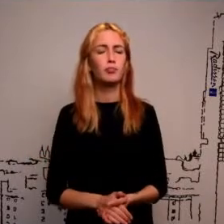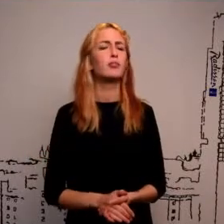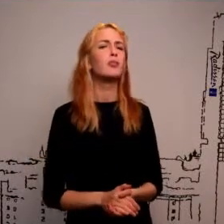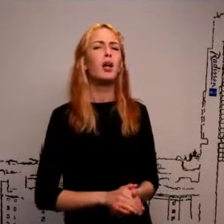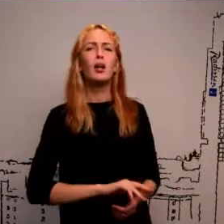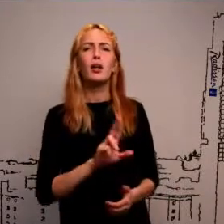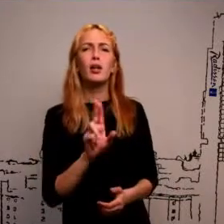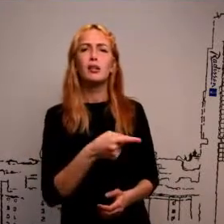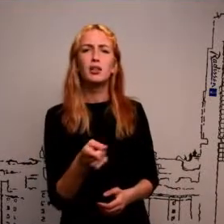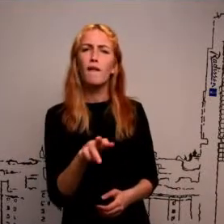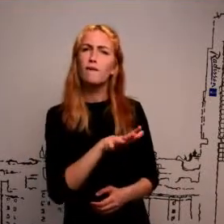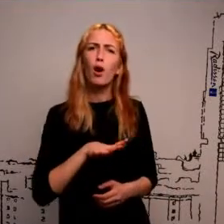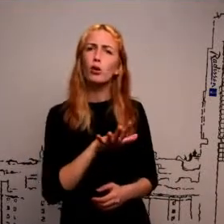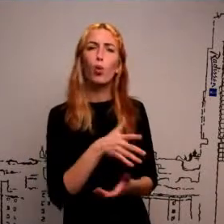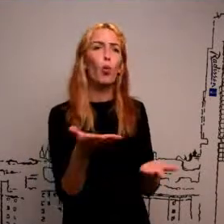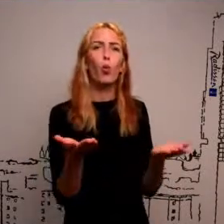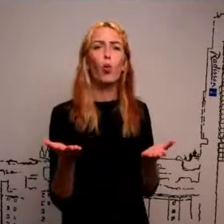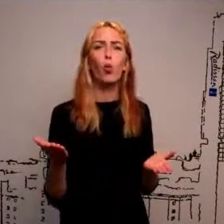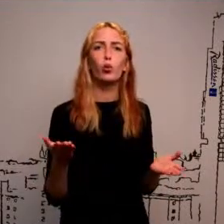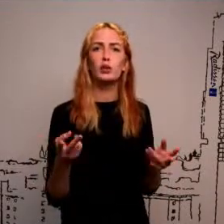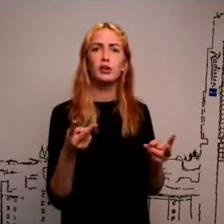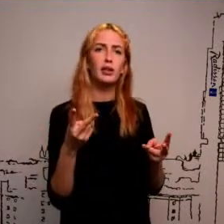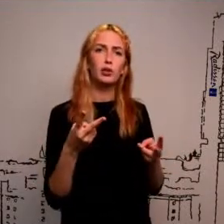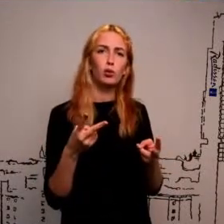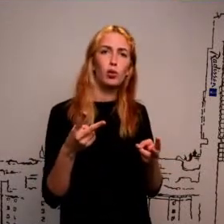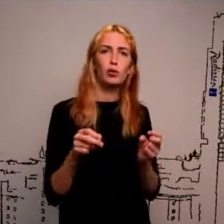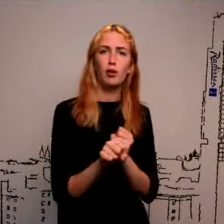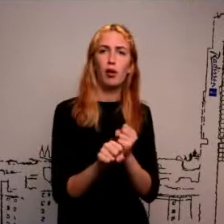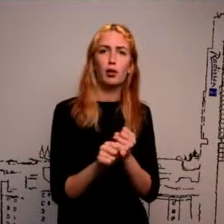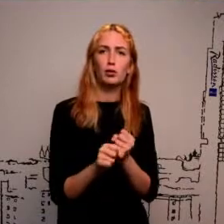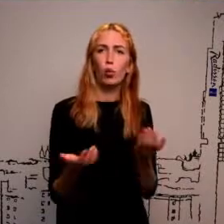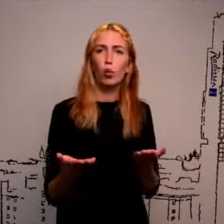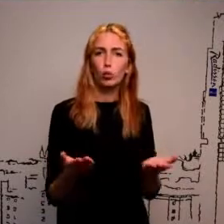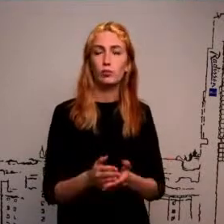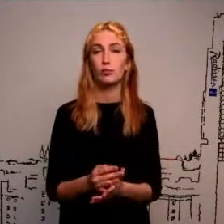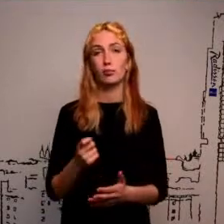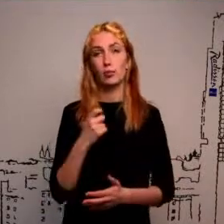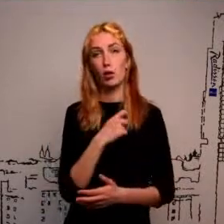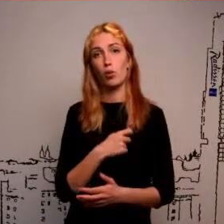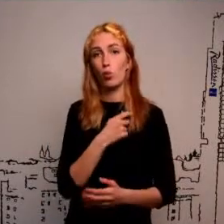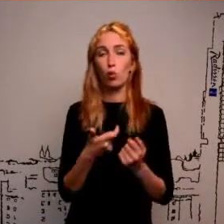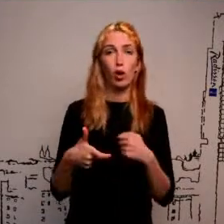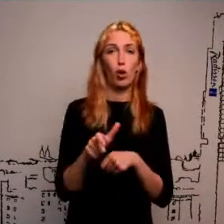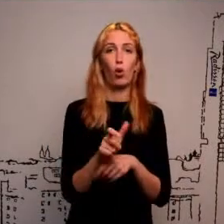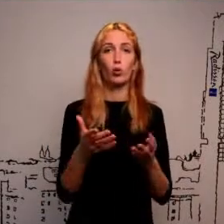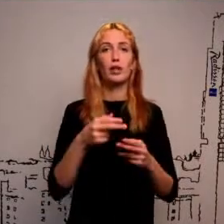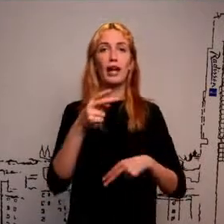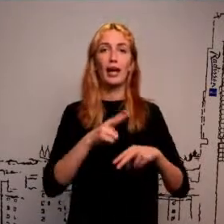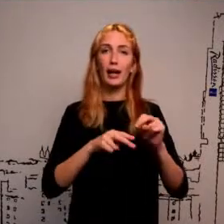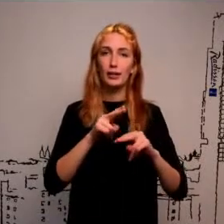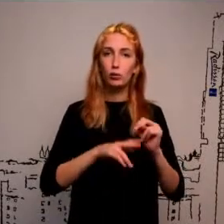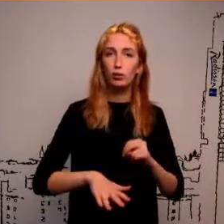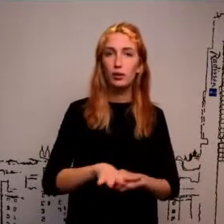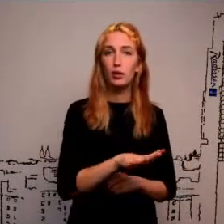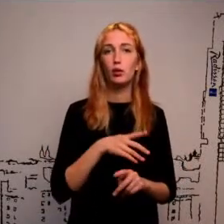on, mis valdkondades sellist skeemi kasutatakse põhiselt? No suuremad murelapsed on meil ehitussektor ja